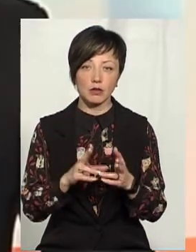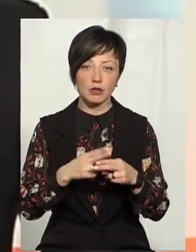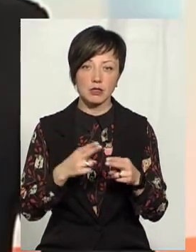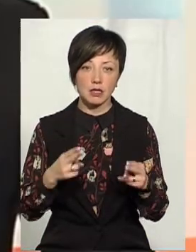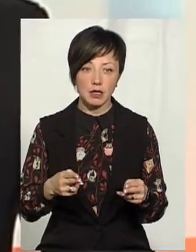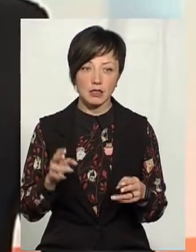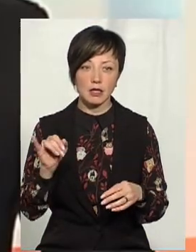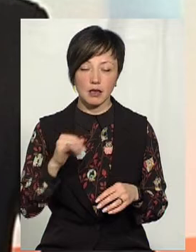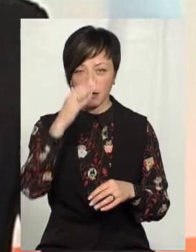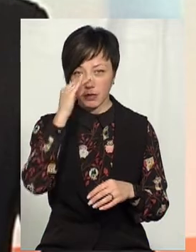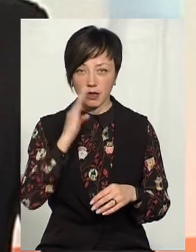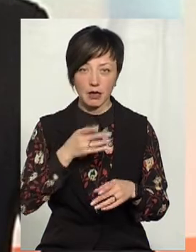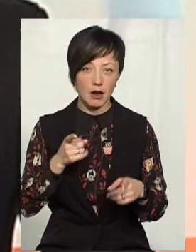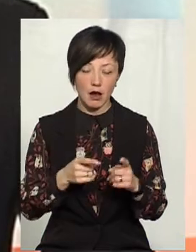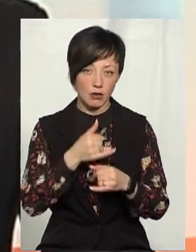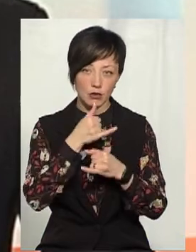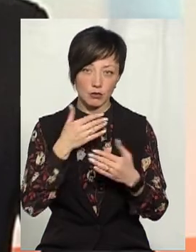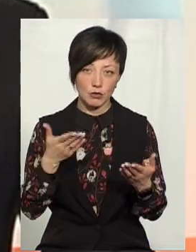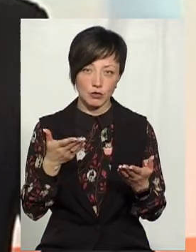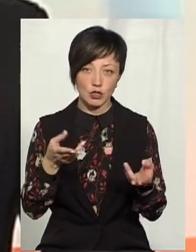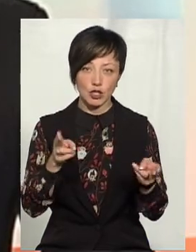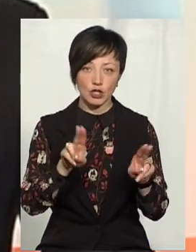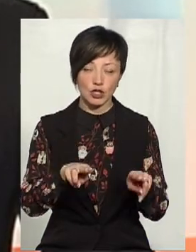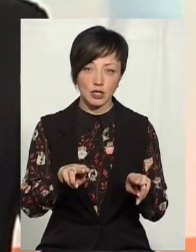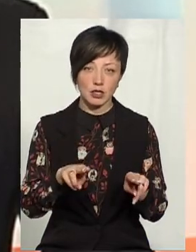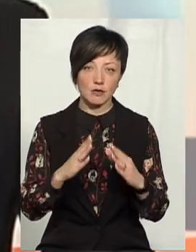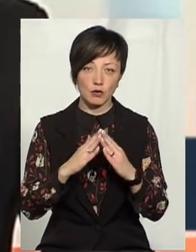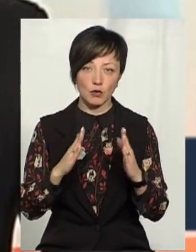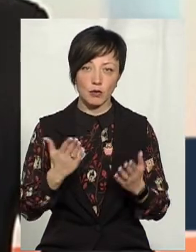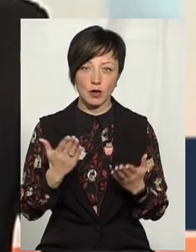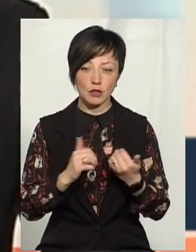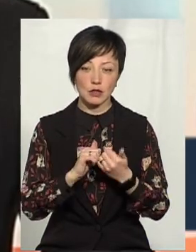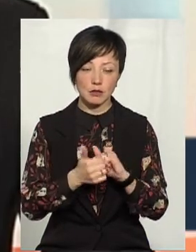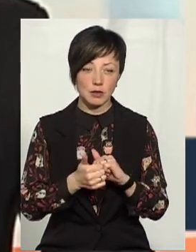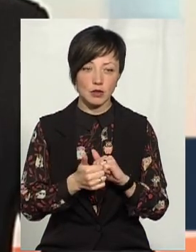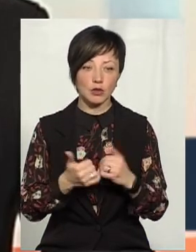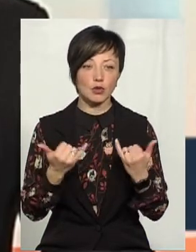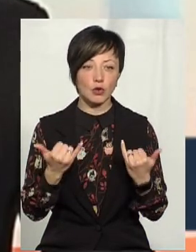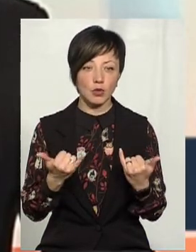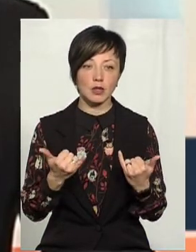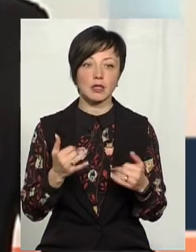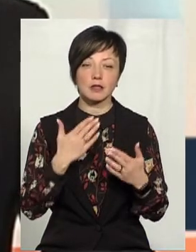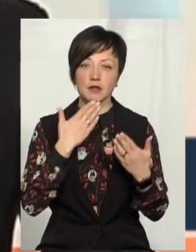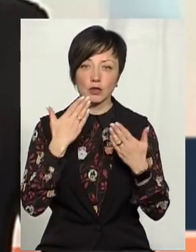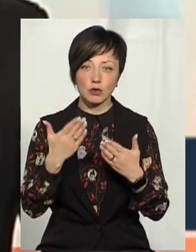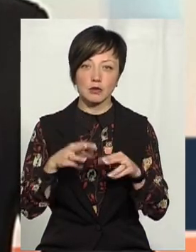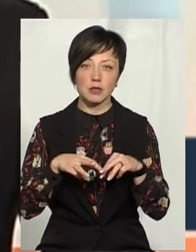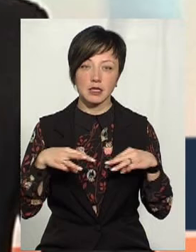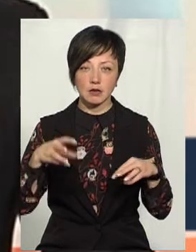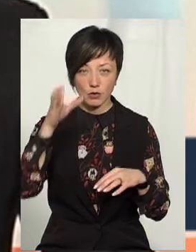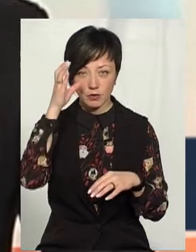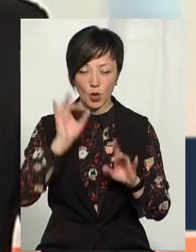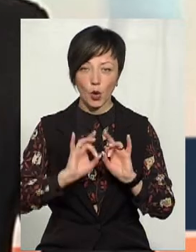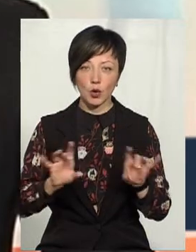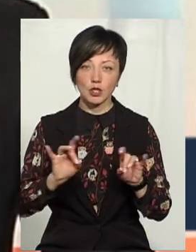електростанція, і батьки, ну, реально не можуть залишитися, якщо вони йдуть на зміну. Тому ми сьогодні, власне, звернулися до Міністерства